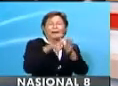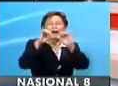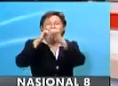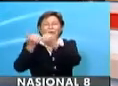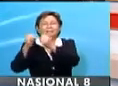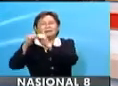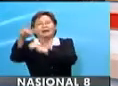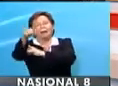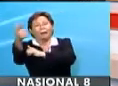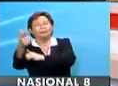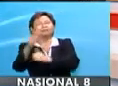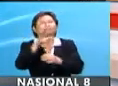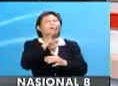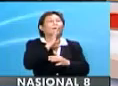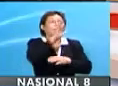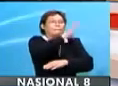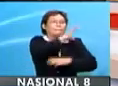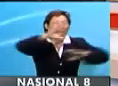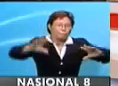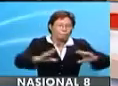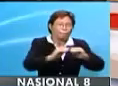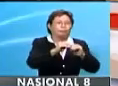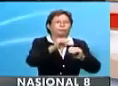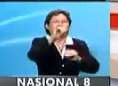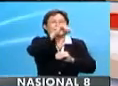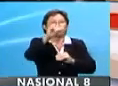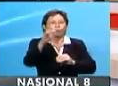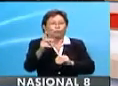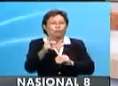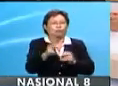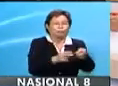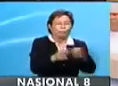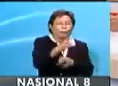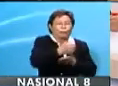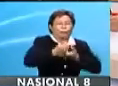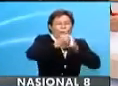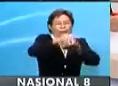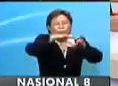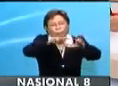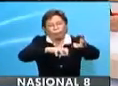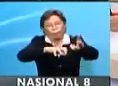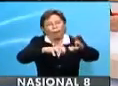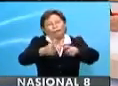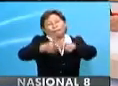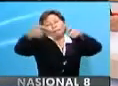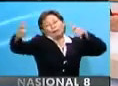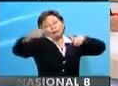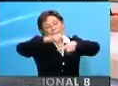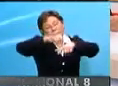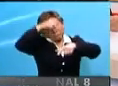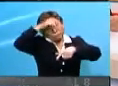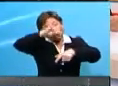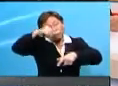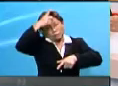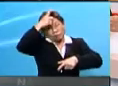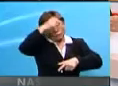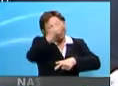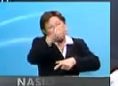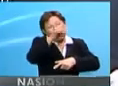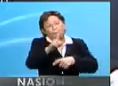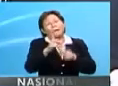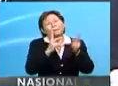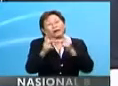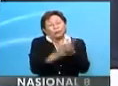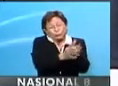bercakap selepas mengerusikan musesyarat jawatankuasa pengurusan dan bantuan bencana Pusat di Putrajaya Datuk Seri dr Ahmad Zahid